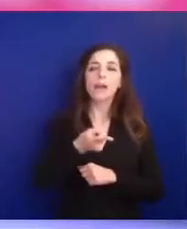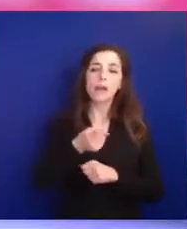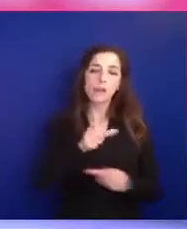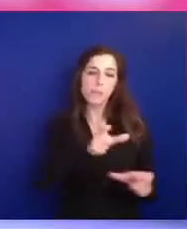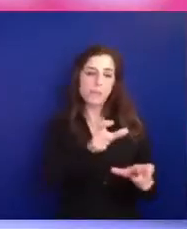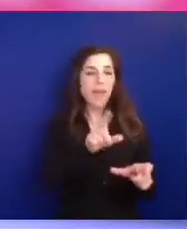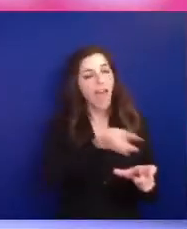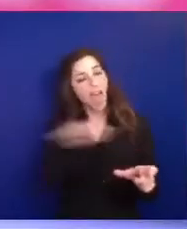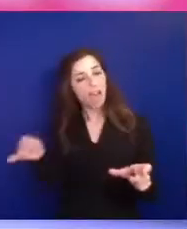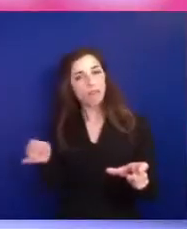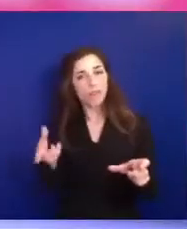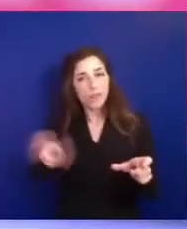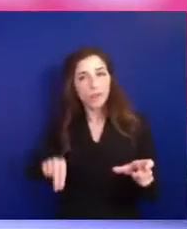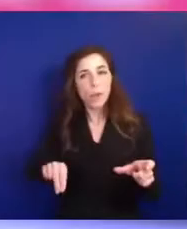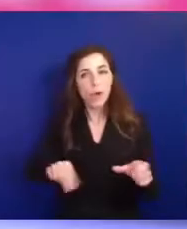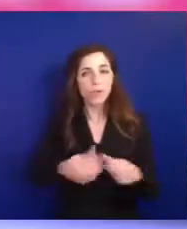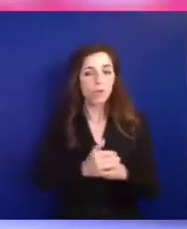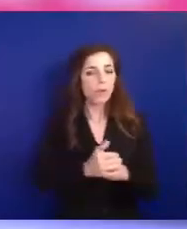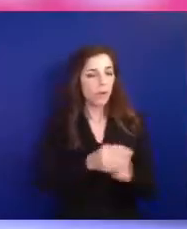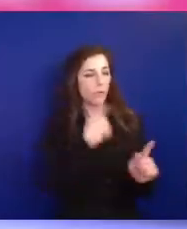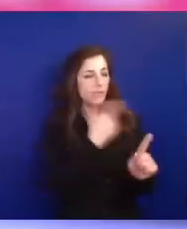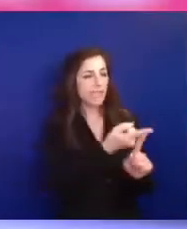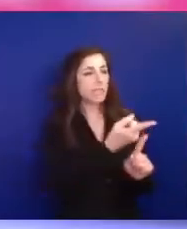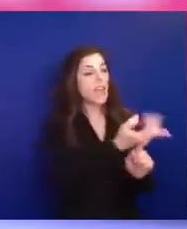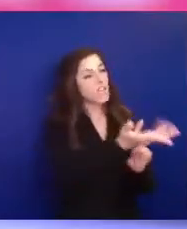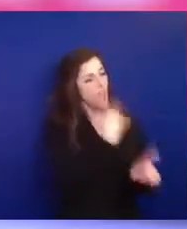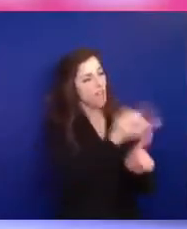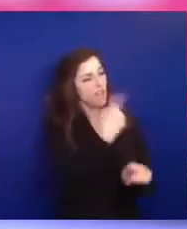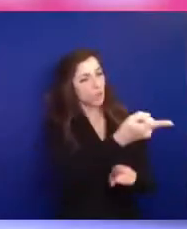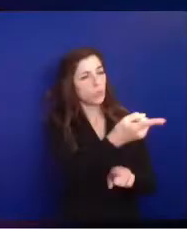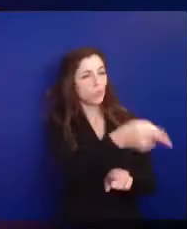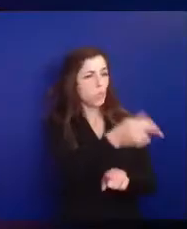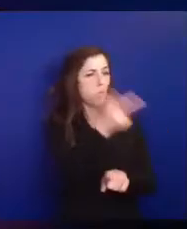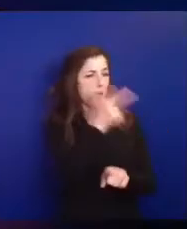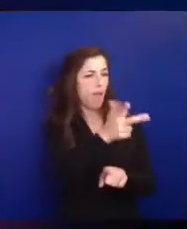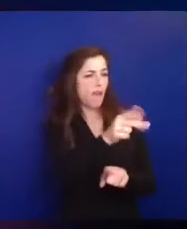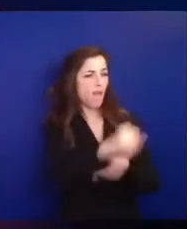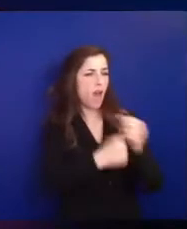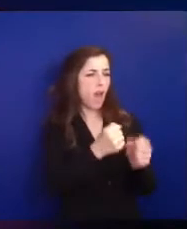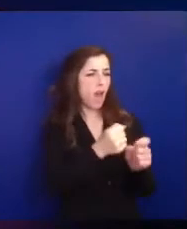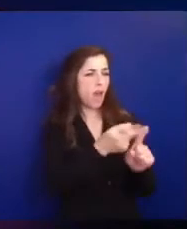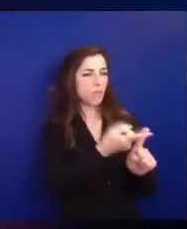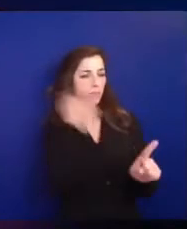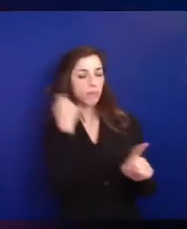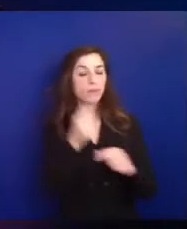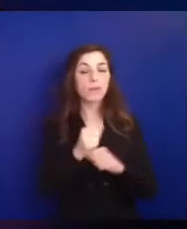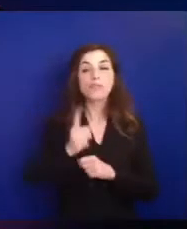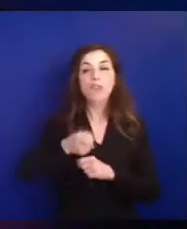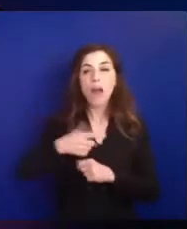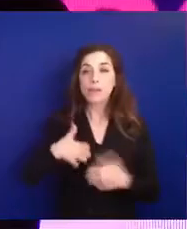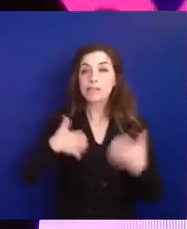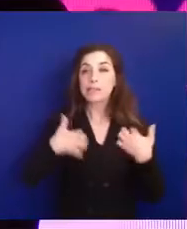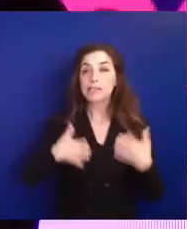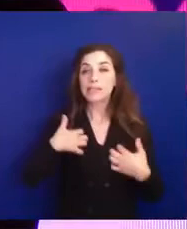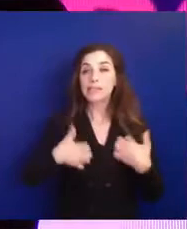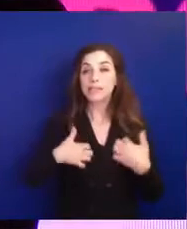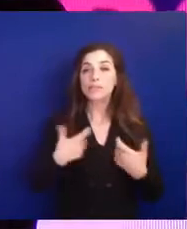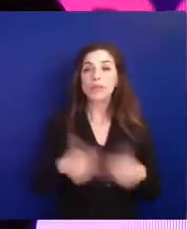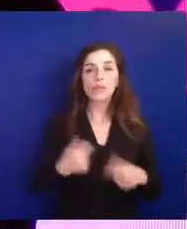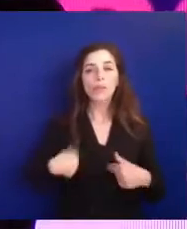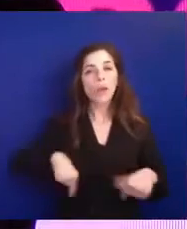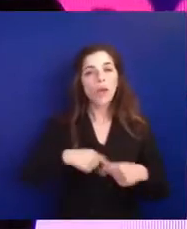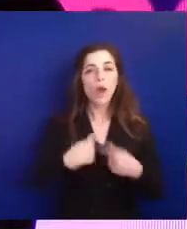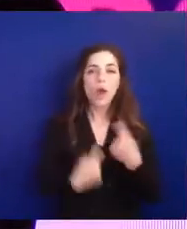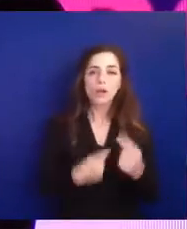disse vieni fuori tu che hai fatto la brava gianni era arrabbiato perché continuavo a implorarlo di